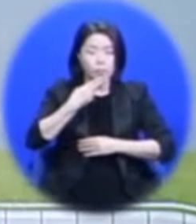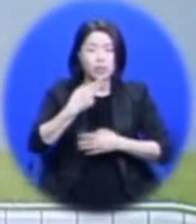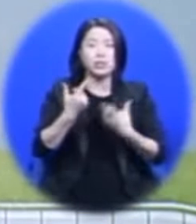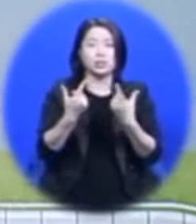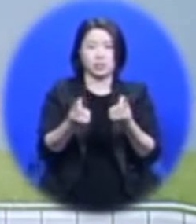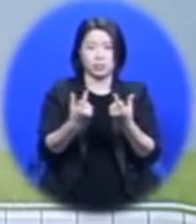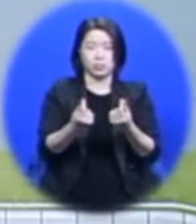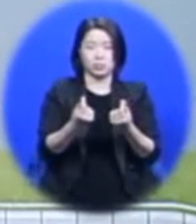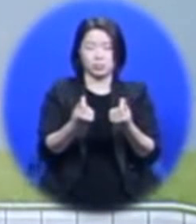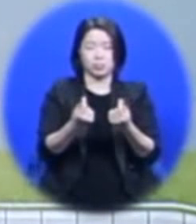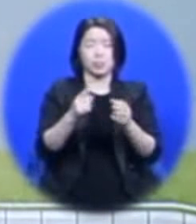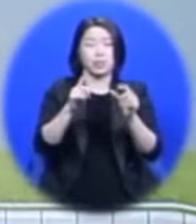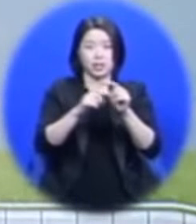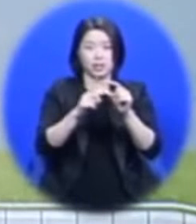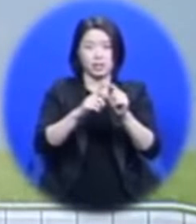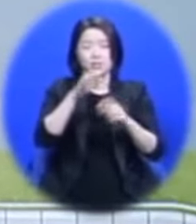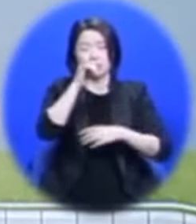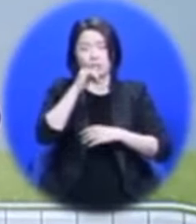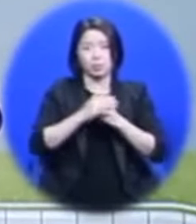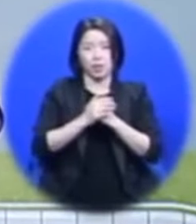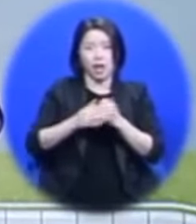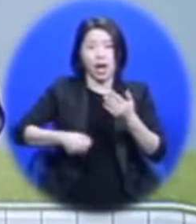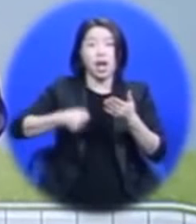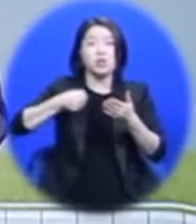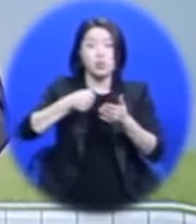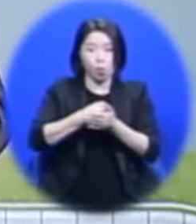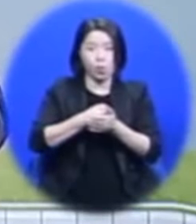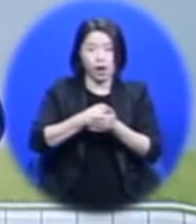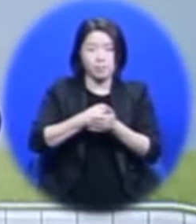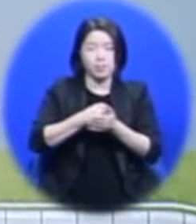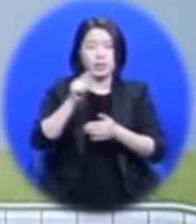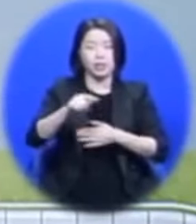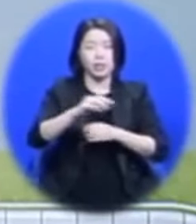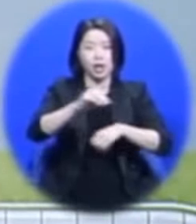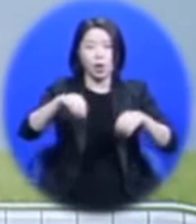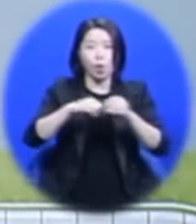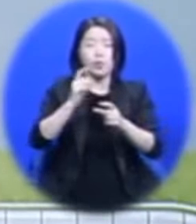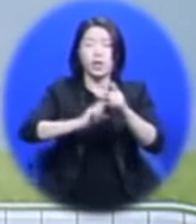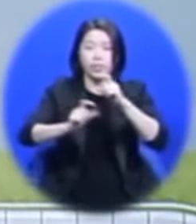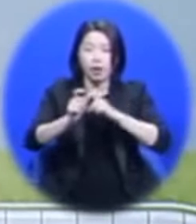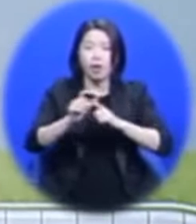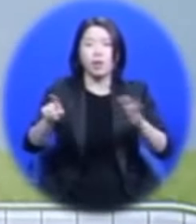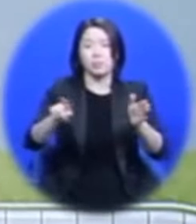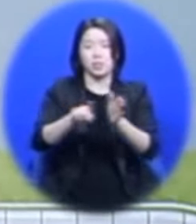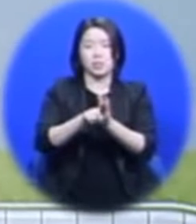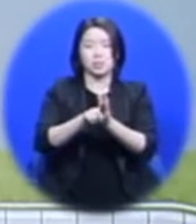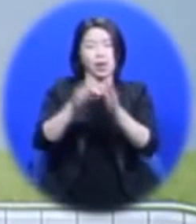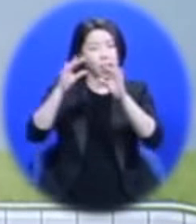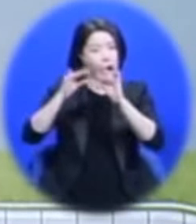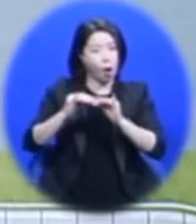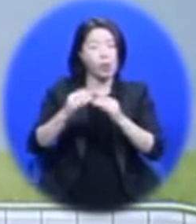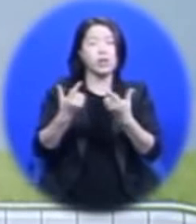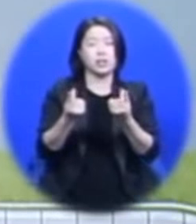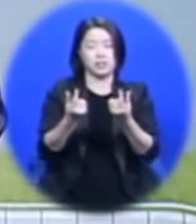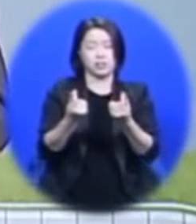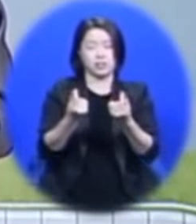관련된 개념입니다. 용감하다, 그게 오히려 더 믿음에 더 어울리는 개념입니다.